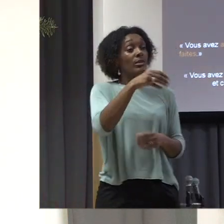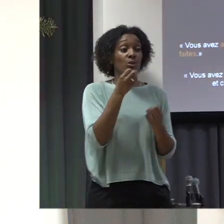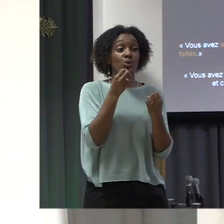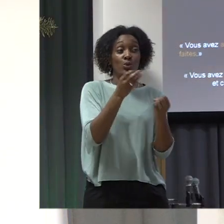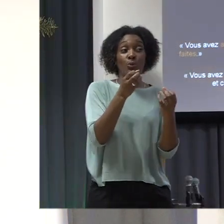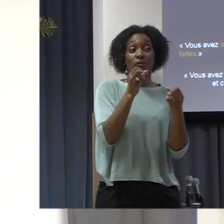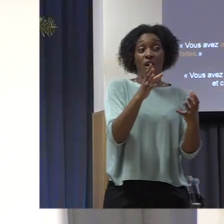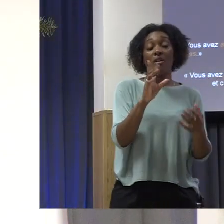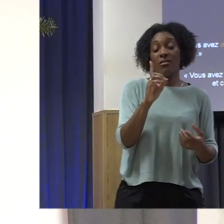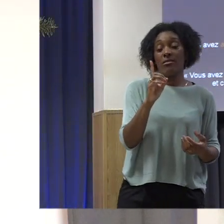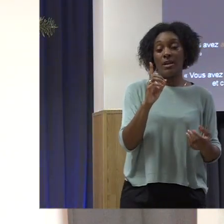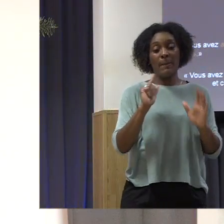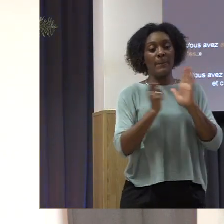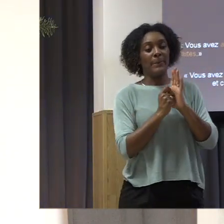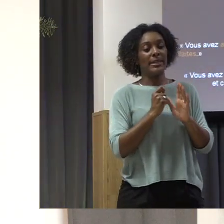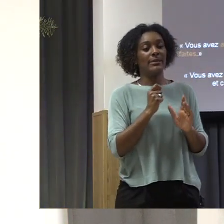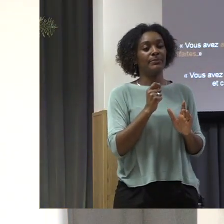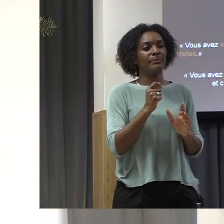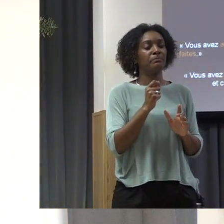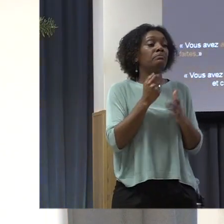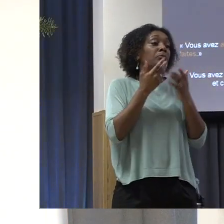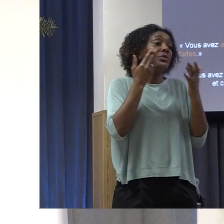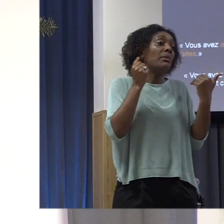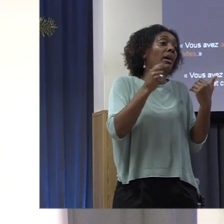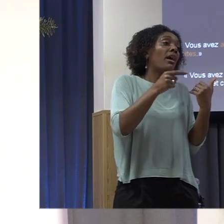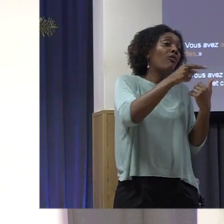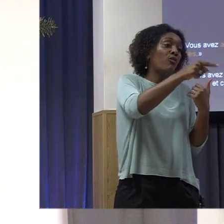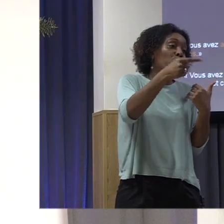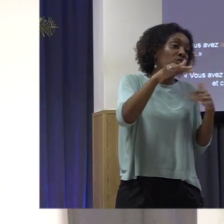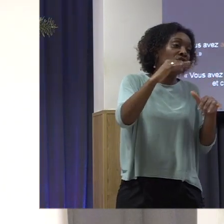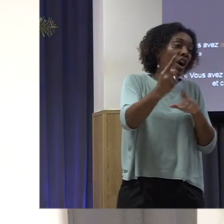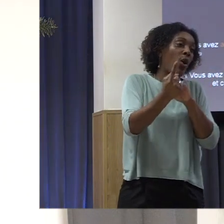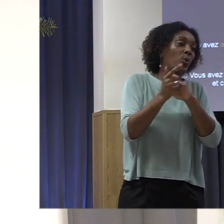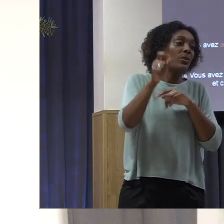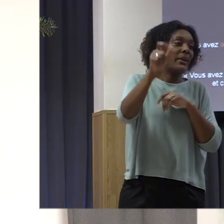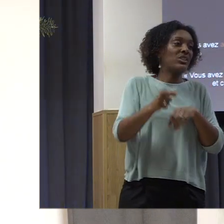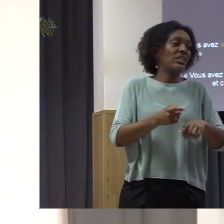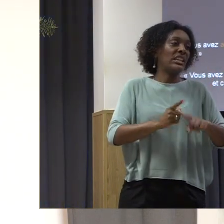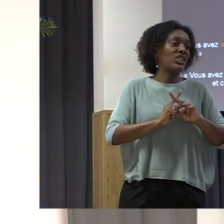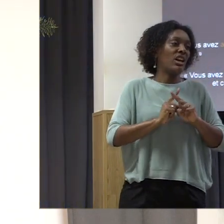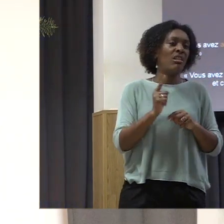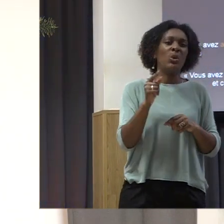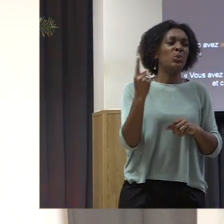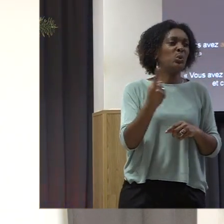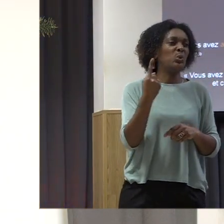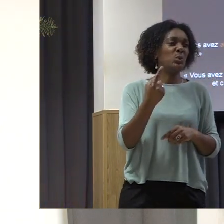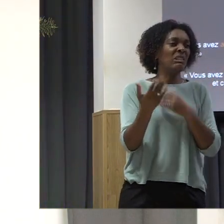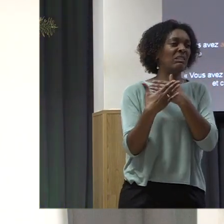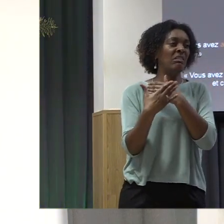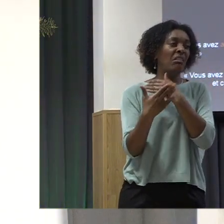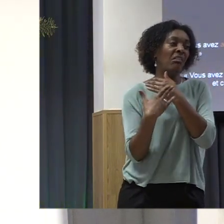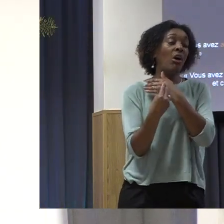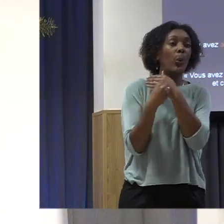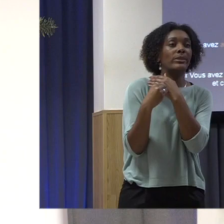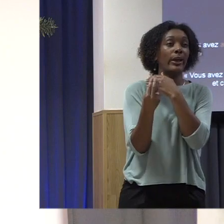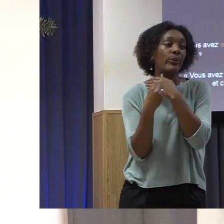donneur de leçons. Je ne sais pas si vous avez rencontré des chrétiens donneurs de leçons, ça existe de temps en temps. Des donneurs de leçons, qui